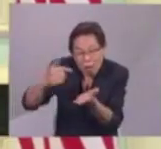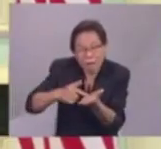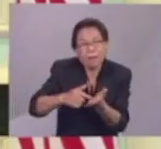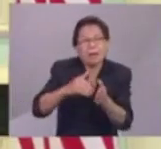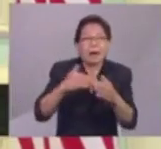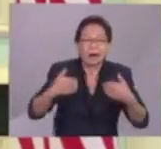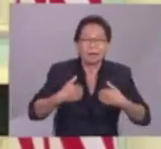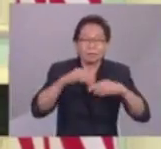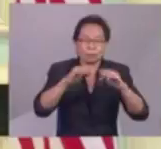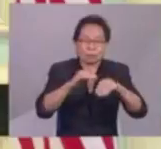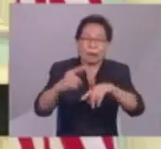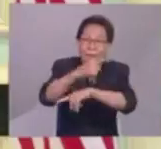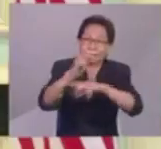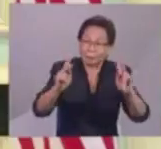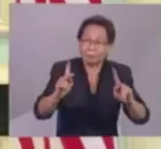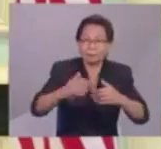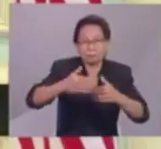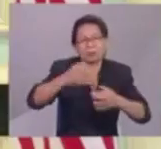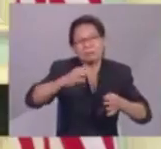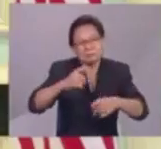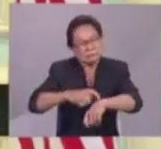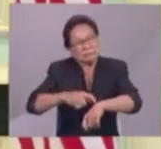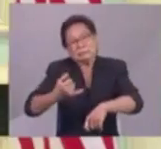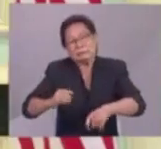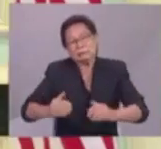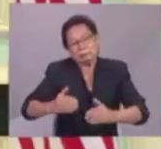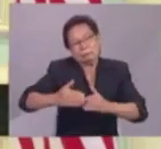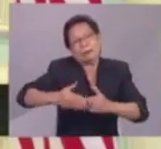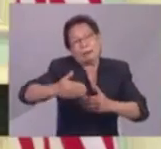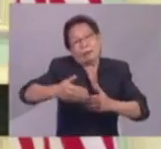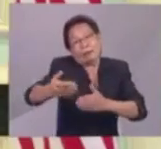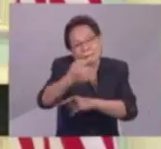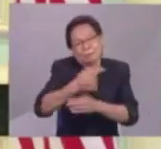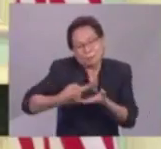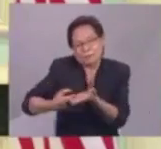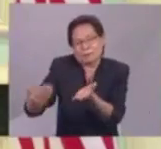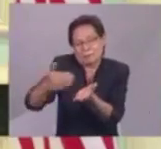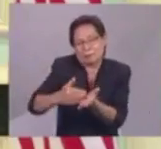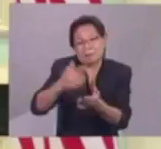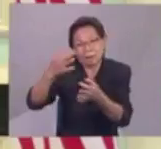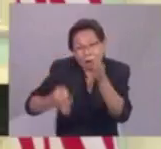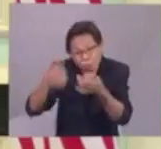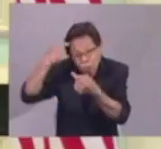sempat hari Khamis, kalau tak sempat hari selepas itu bentang semula, kita bincang semula dan kalau boleh setuju, dan